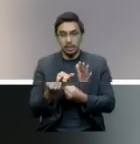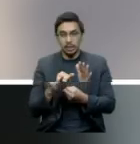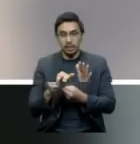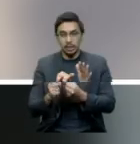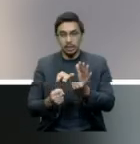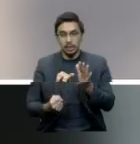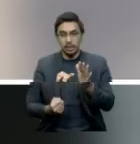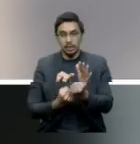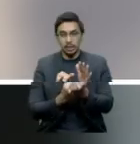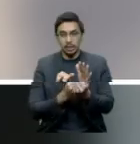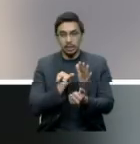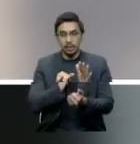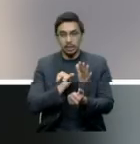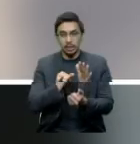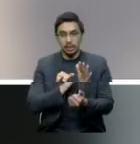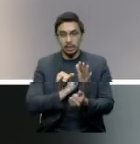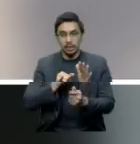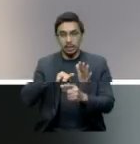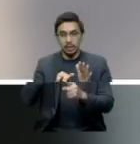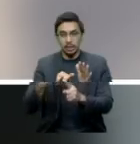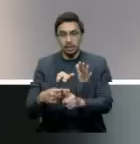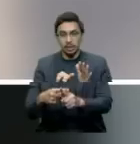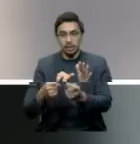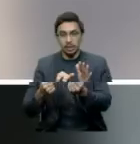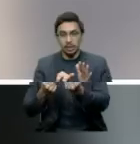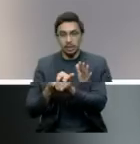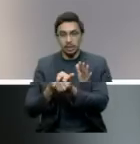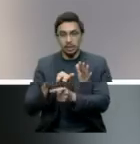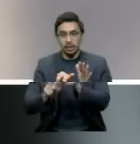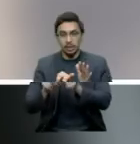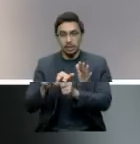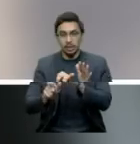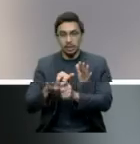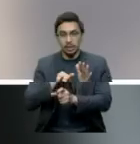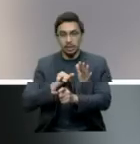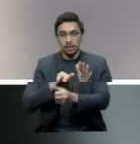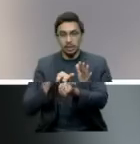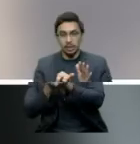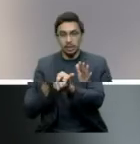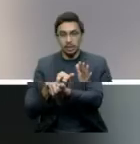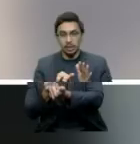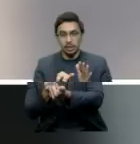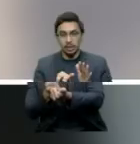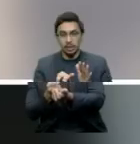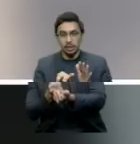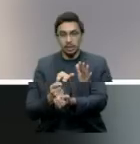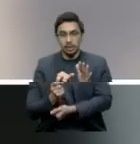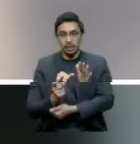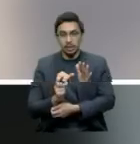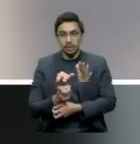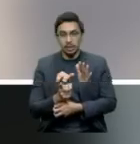Israel dan juga mendukung orang yang mendukung jadiendukendukung israelesi